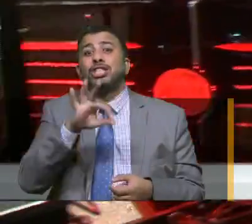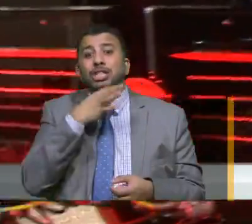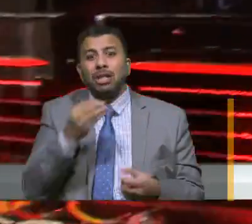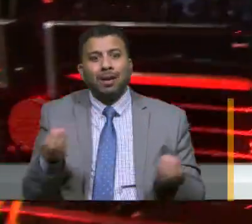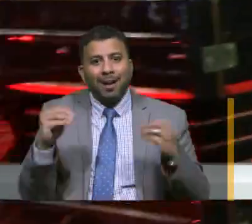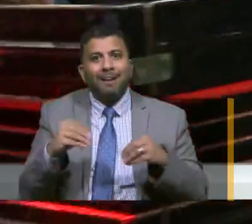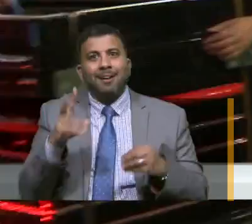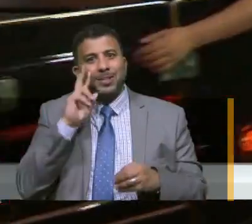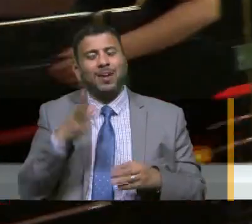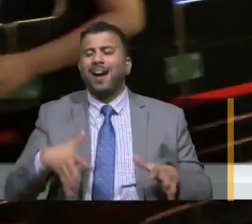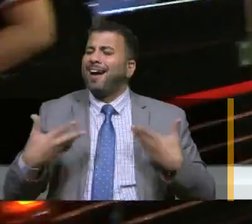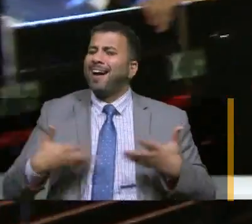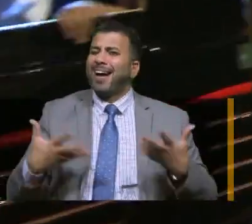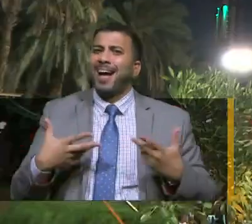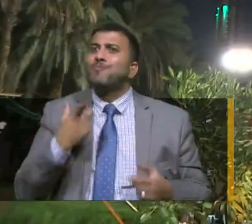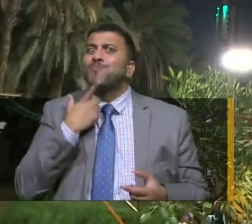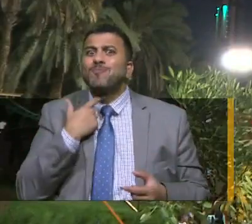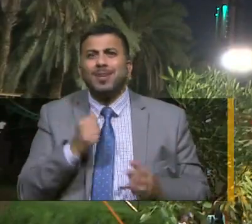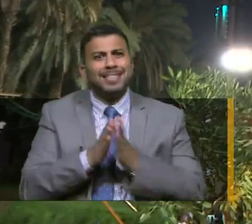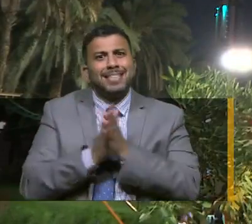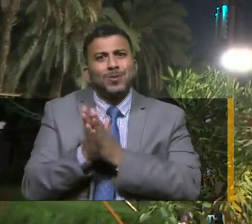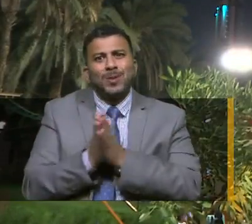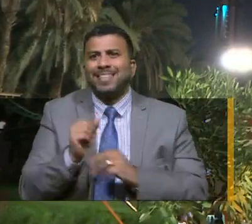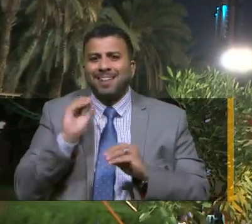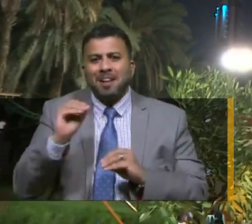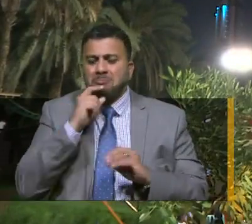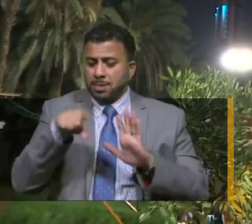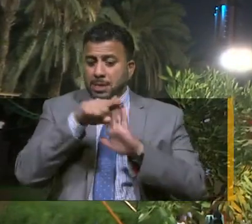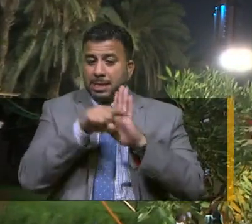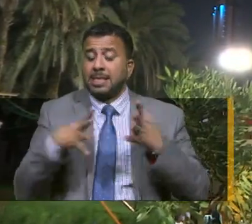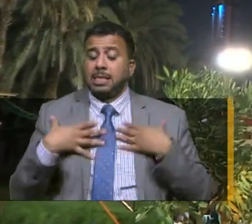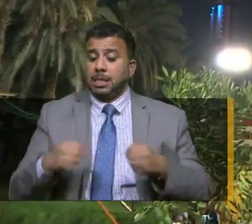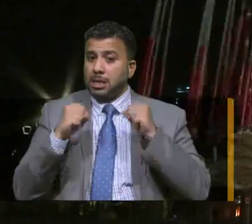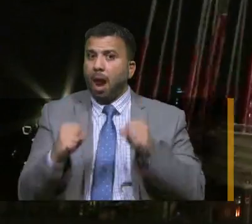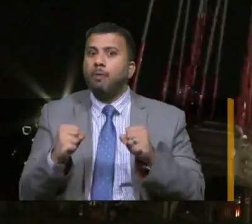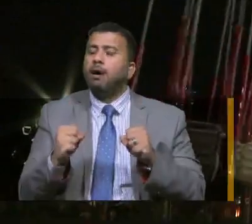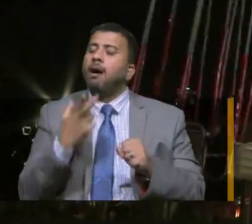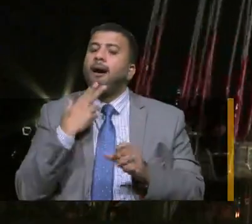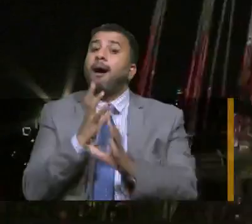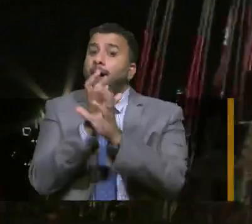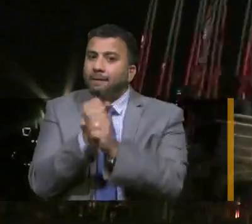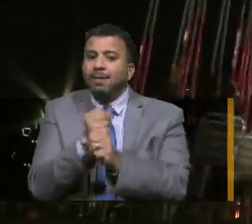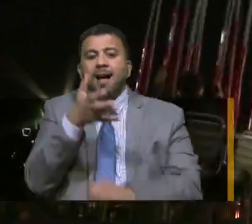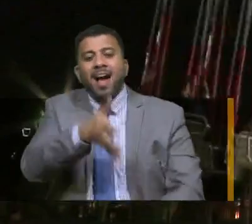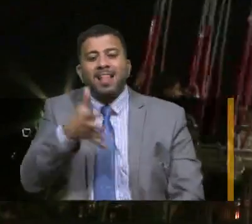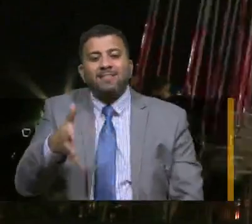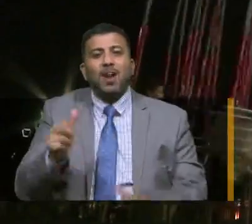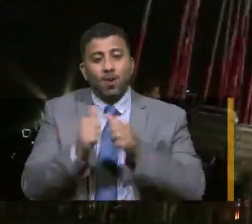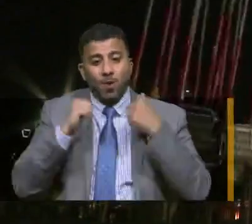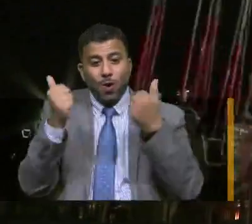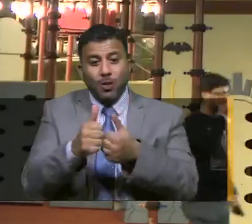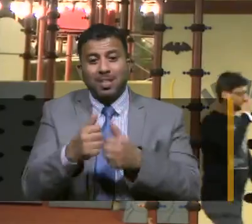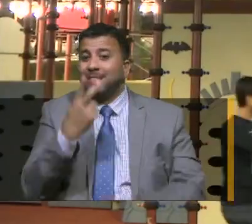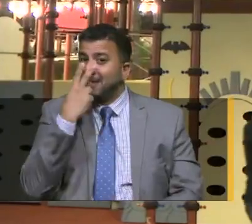المزيد من أجواء المرح والتشويق وفق أعلى معايير السلامة والأمان، لتمنح الأطفال والعائلات